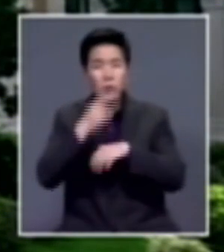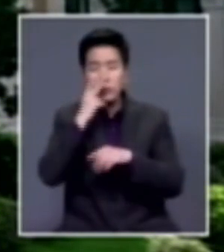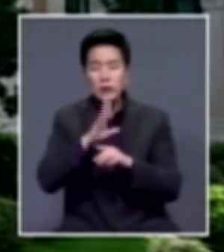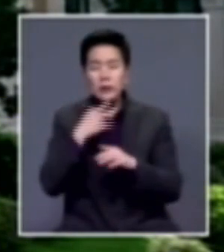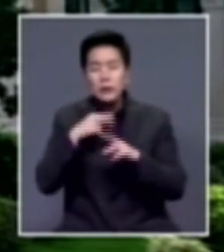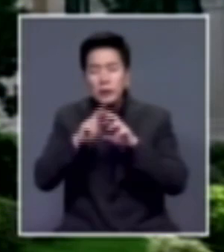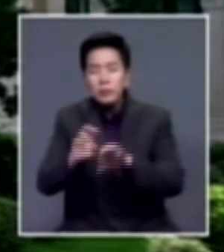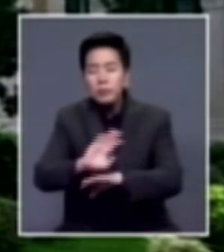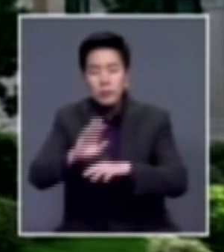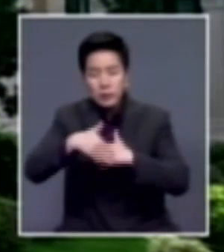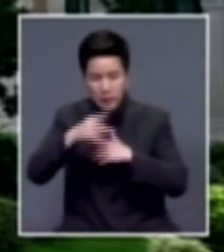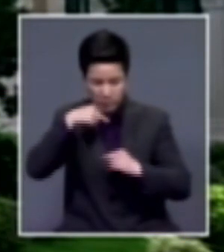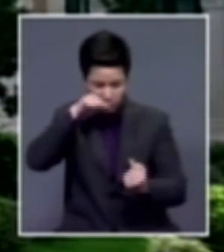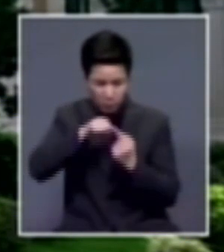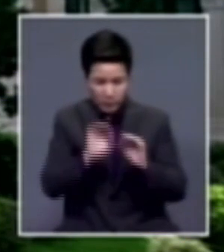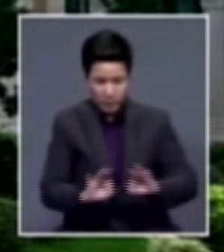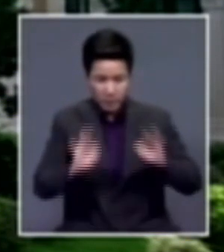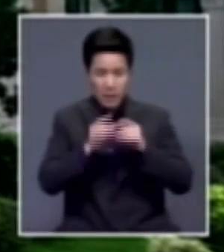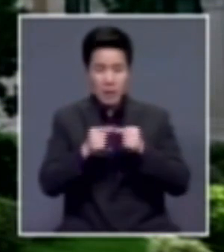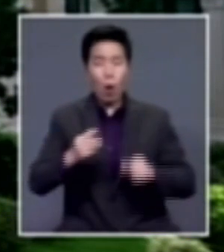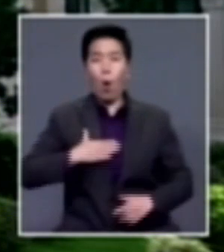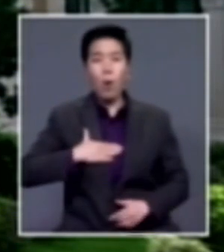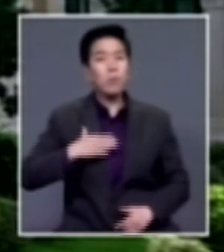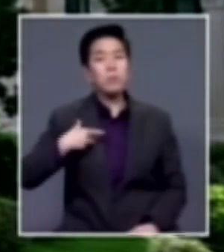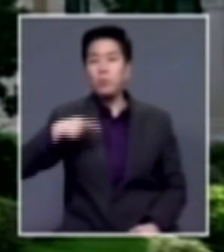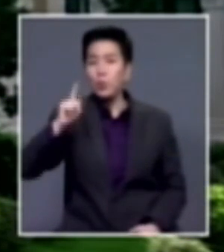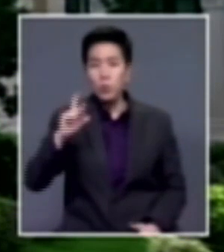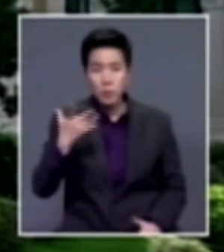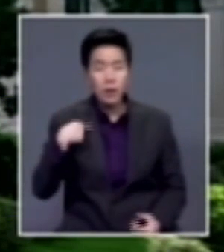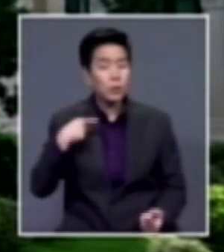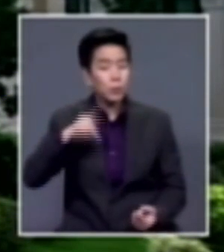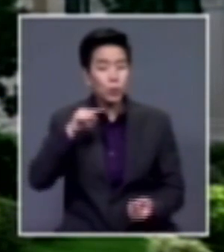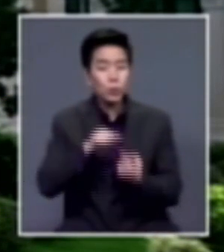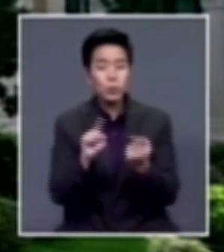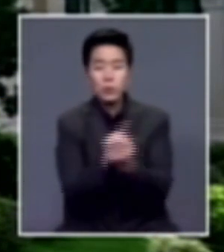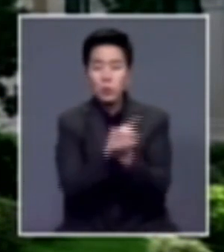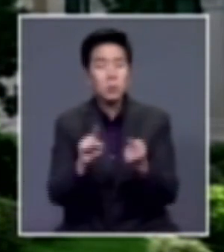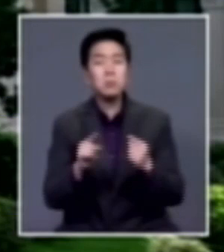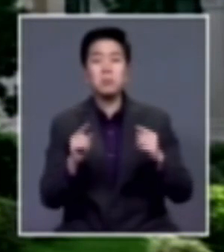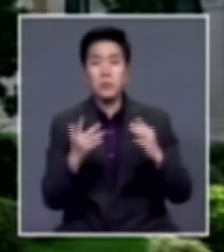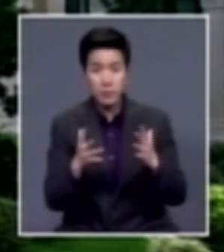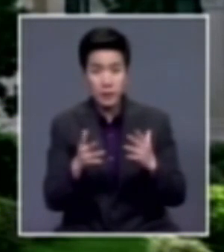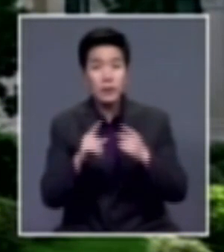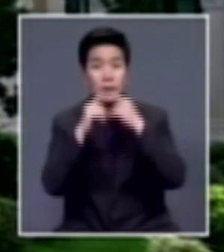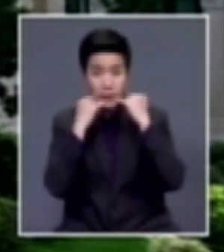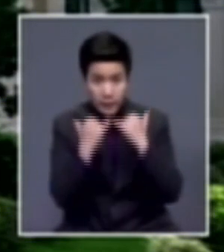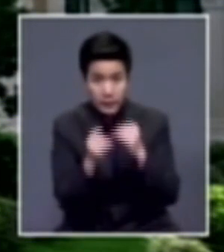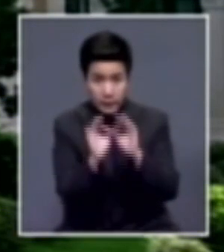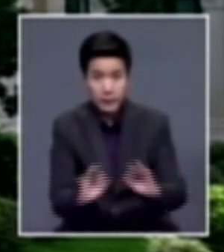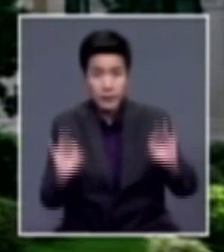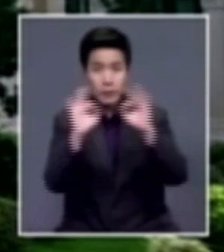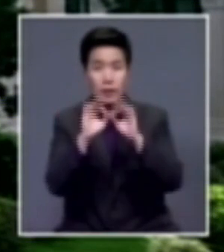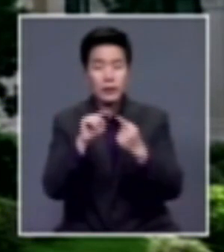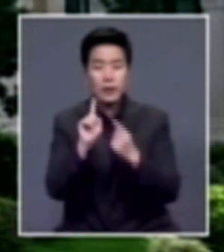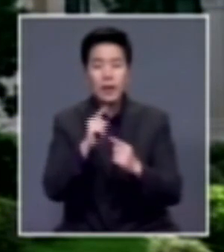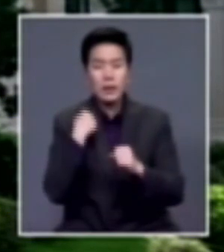อย่าไปเสียเวลามากนักบางทีก็ไม่ใช่เรื่องของเรานะครับไม่ได้เกิดประโยชน์อะไรกับสังคมกับประชาชนเลยนะครับเพราะว่าสิ่งเหล่านี้มันเป็นท